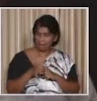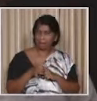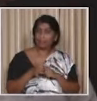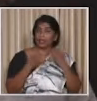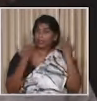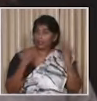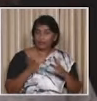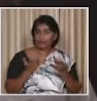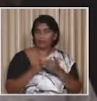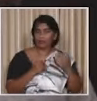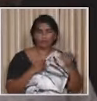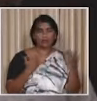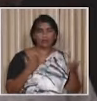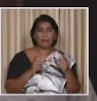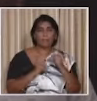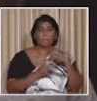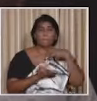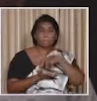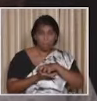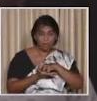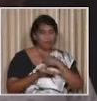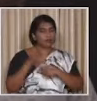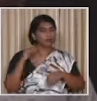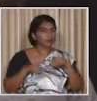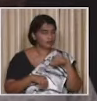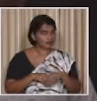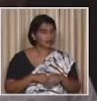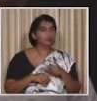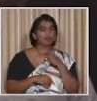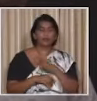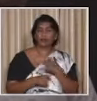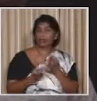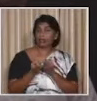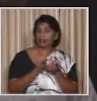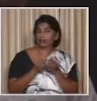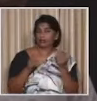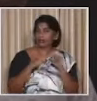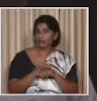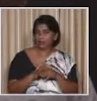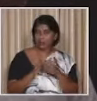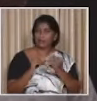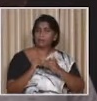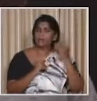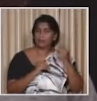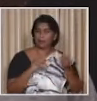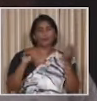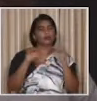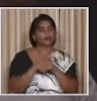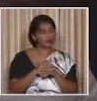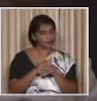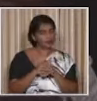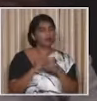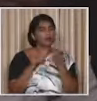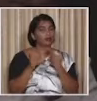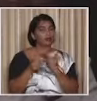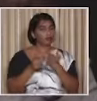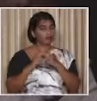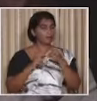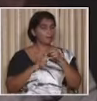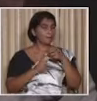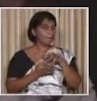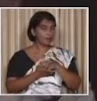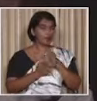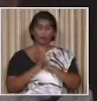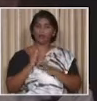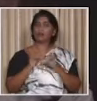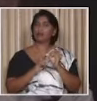එතනින් අවසන් වුණේ නැහැ. පළාත් සභා ක්‍රමයාව ඉවලේකට තරං කරේ නැහැ. පසුකාලීනව තරං කළා. පසුකාලීනව මේ පළාත් සභා